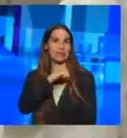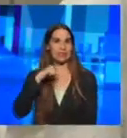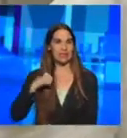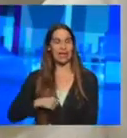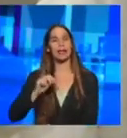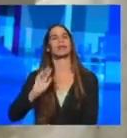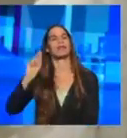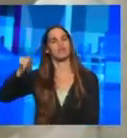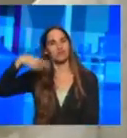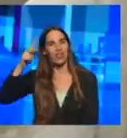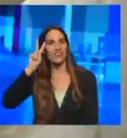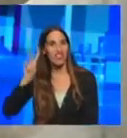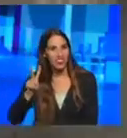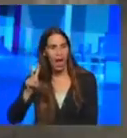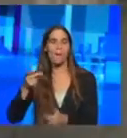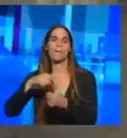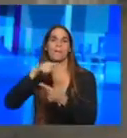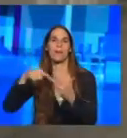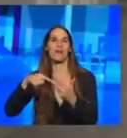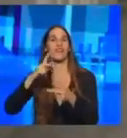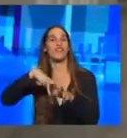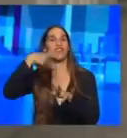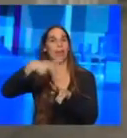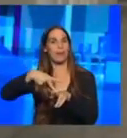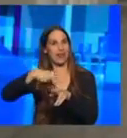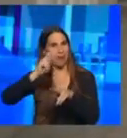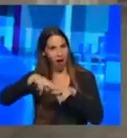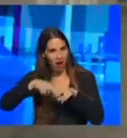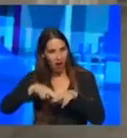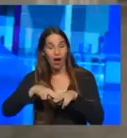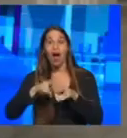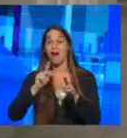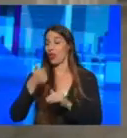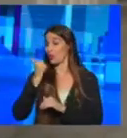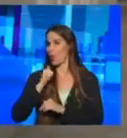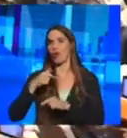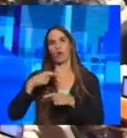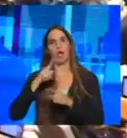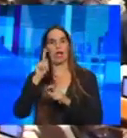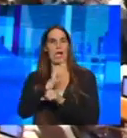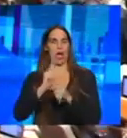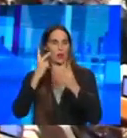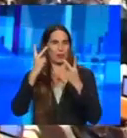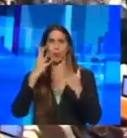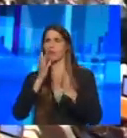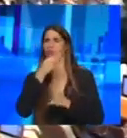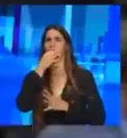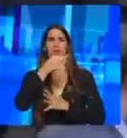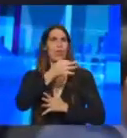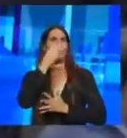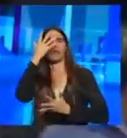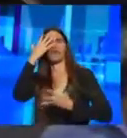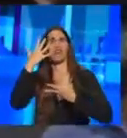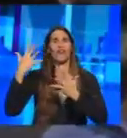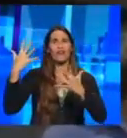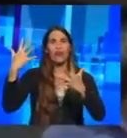משם לווייטנאם ולפיליפינים, אבל אתמול הגיע הרגע האמיתי של הנשיא טראמפ, הוא נתן נאום באמת חוצב להבות